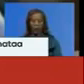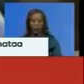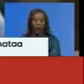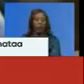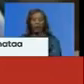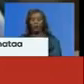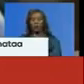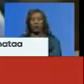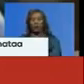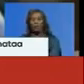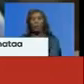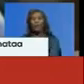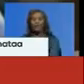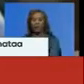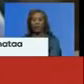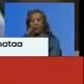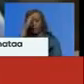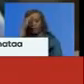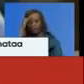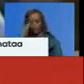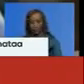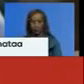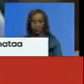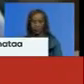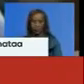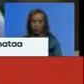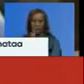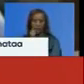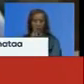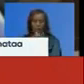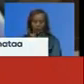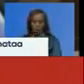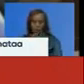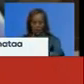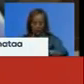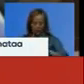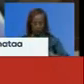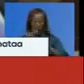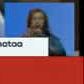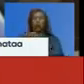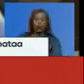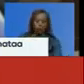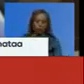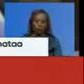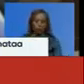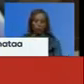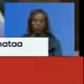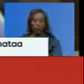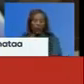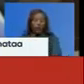ባቀረቡት የስራ መልቀቂያ ምክንያት ከተነጋገረና ከተቀበላቸው በኋላ